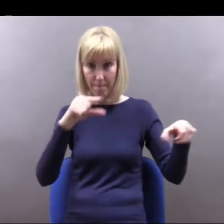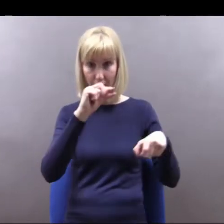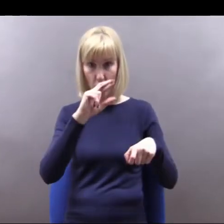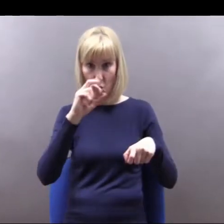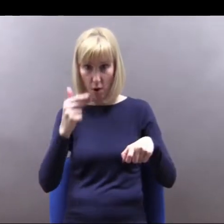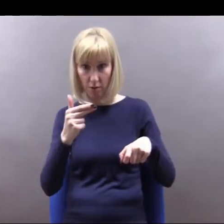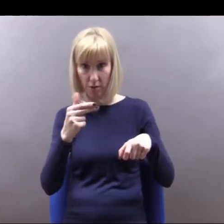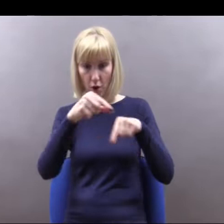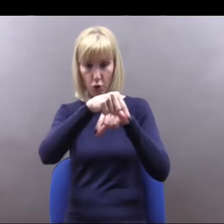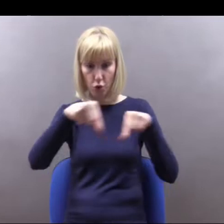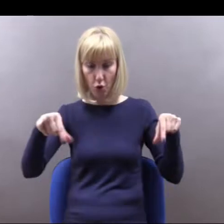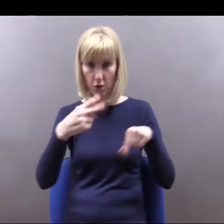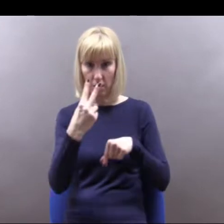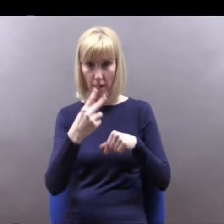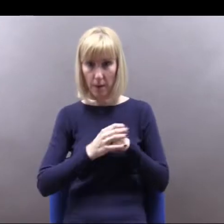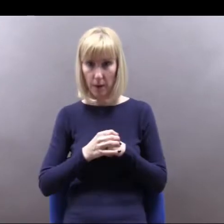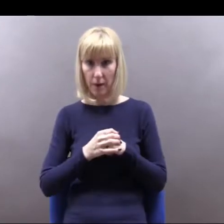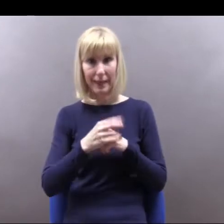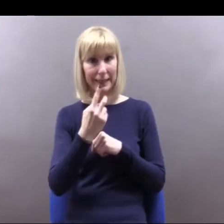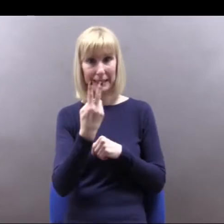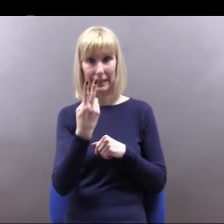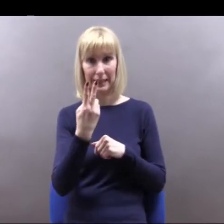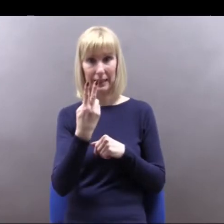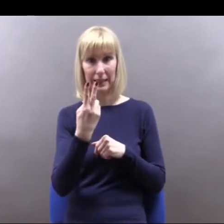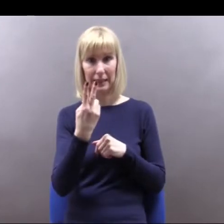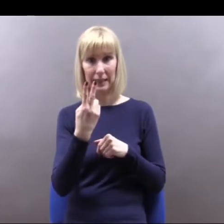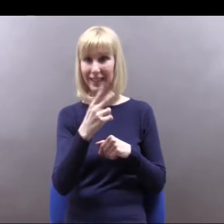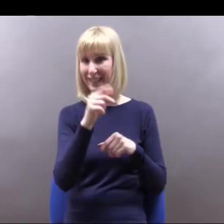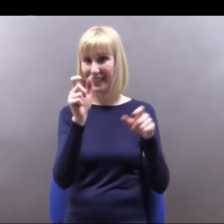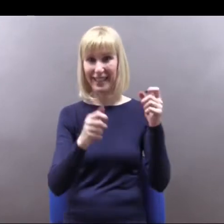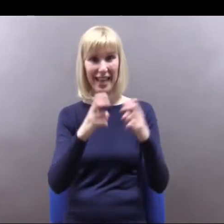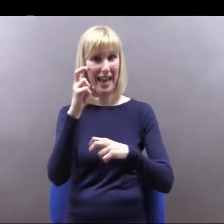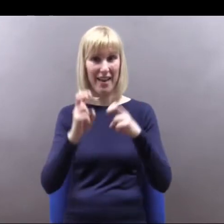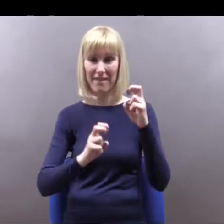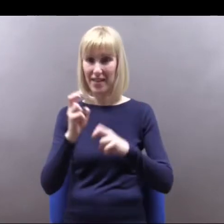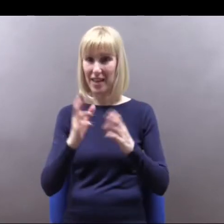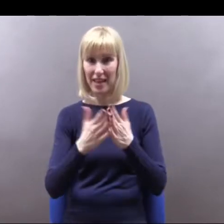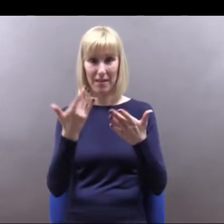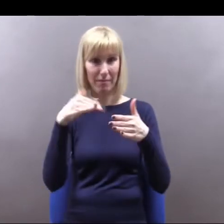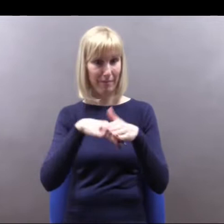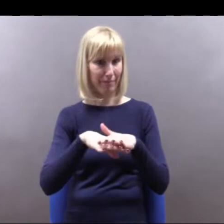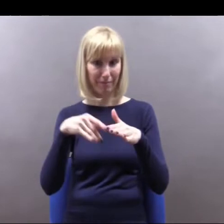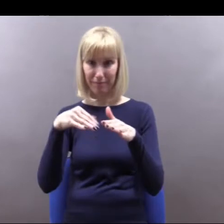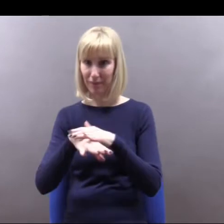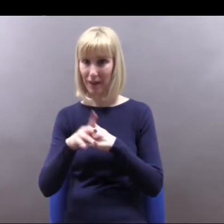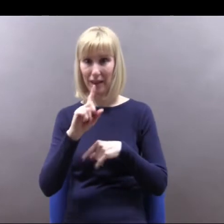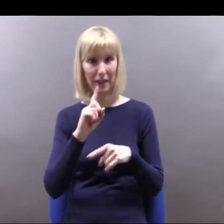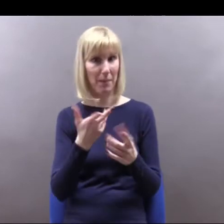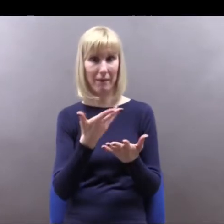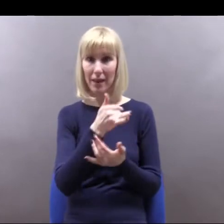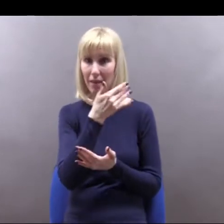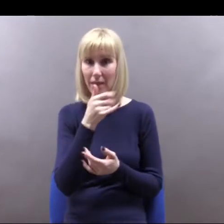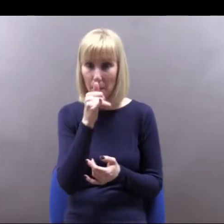jeden peron, dwa tory i, co ciekawe, żadna z tych wind nie prowadzi na peron. Na